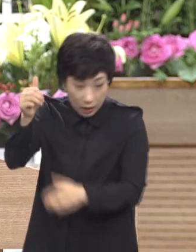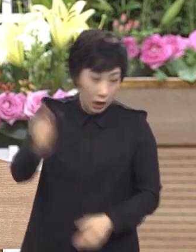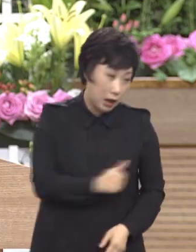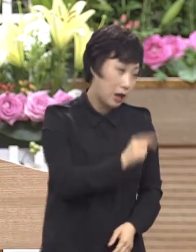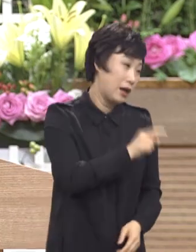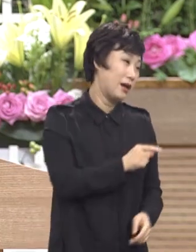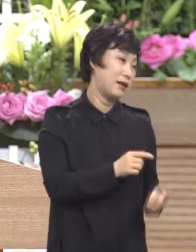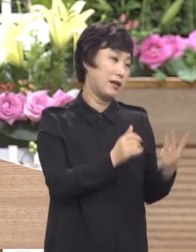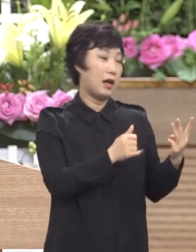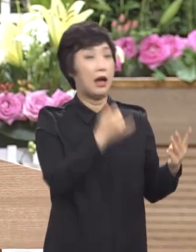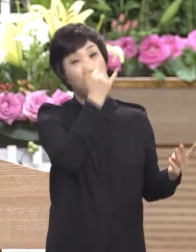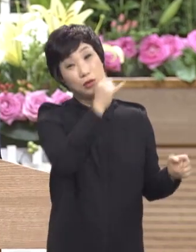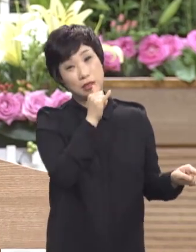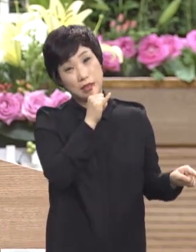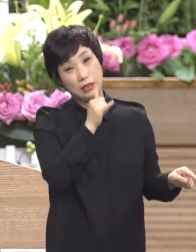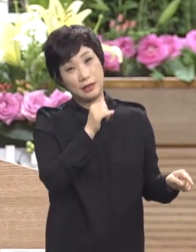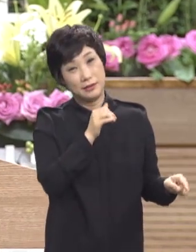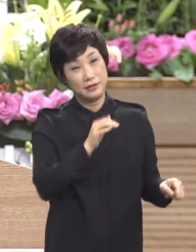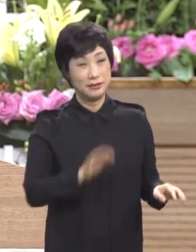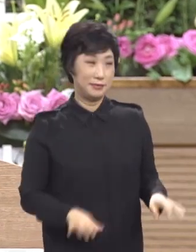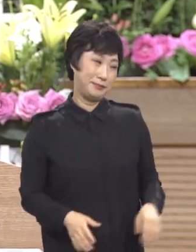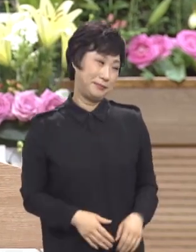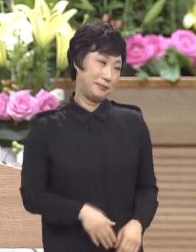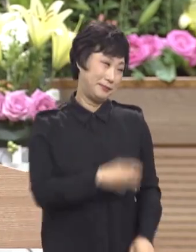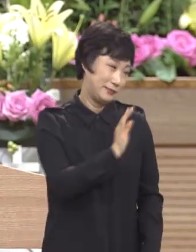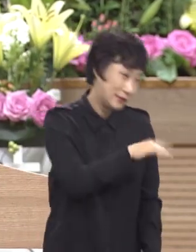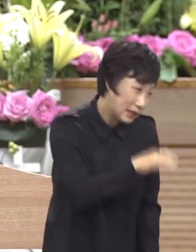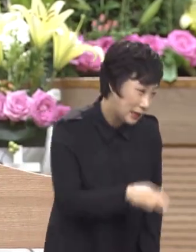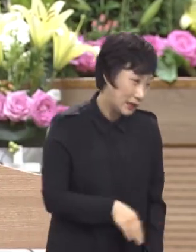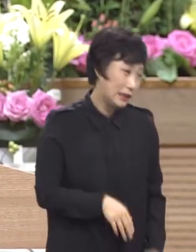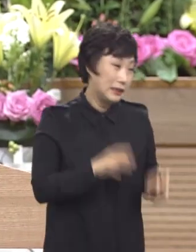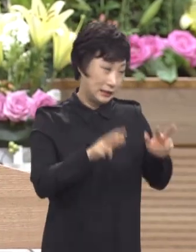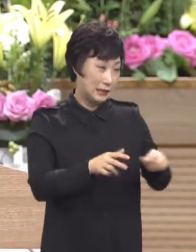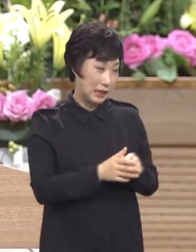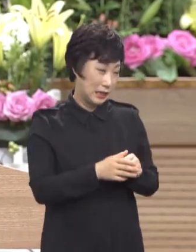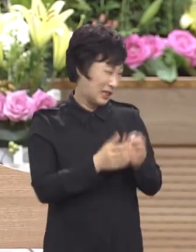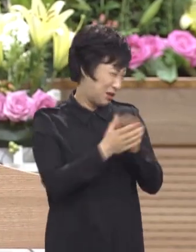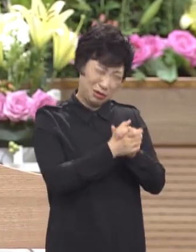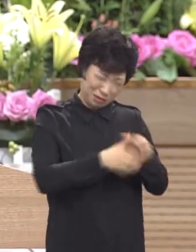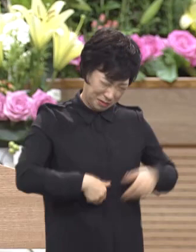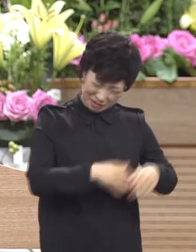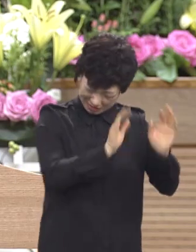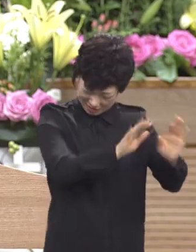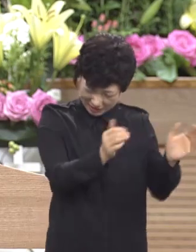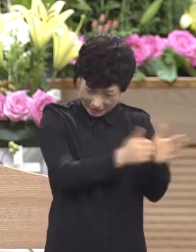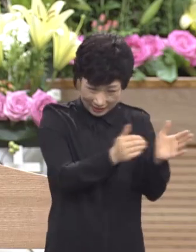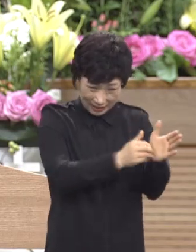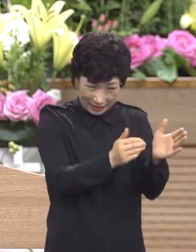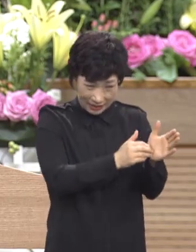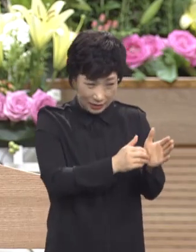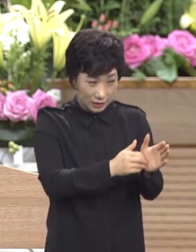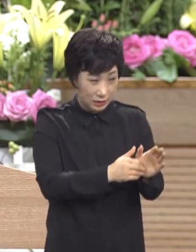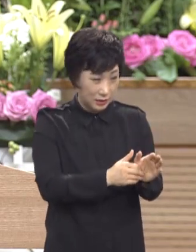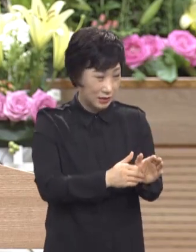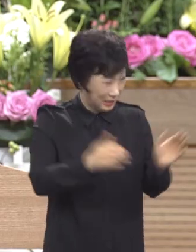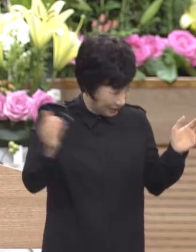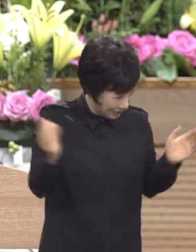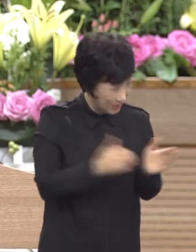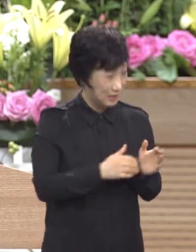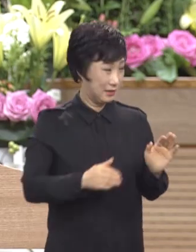차요. 주님이 말합니다. 이제 더 기도할 필요 없다.